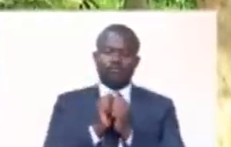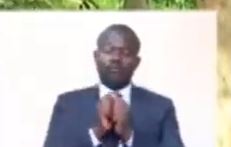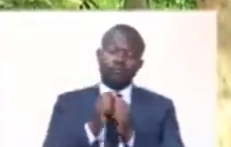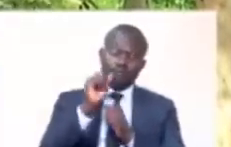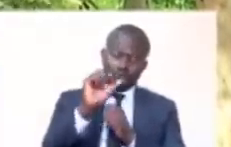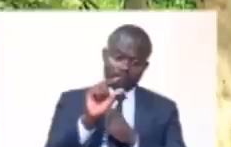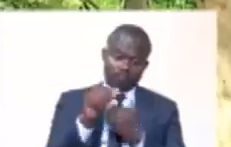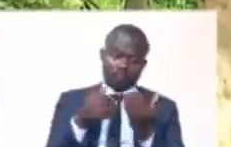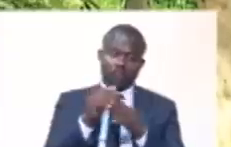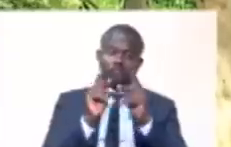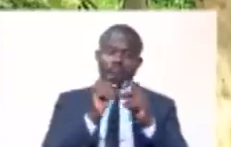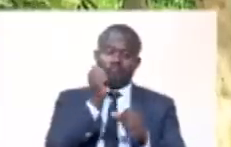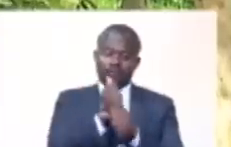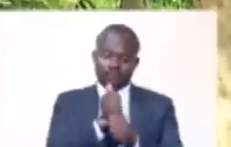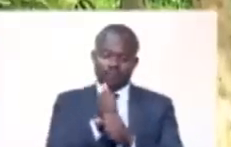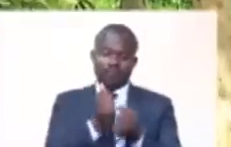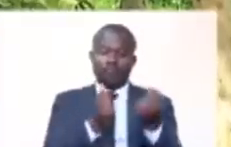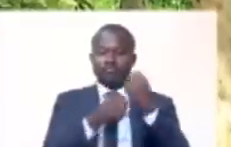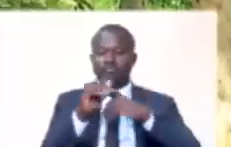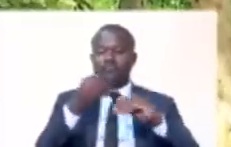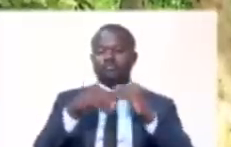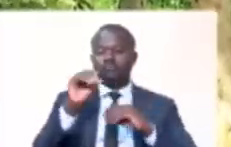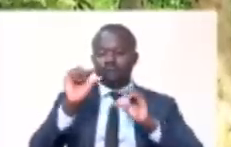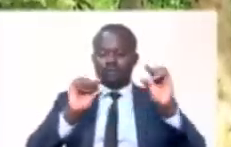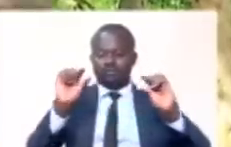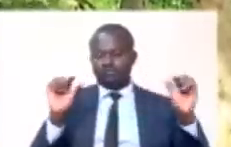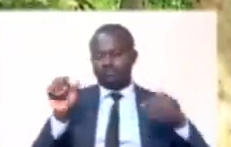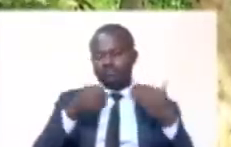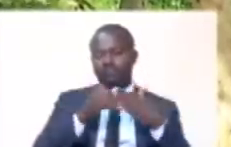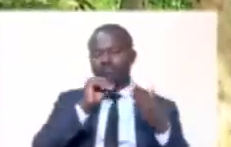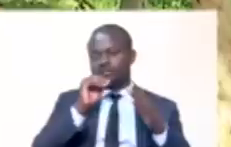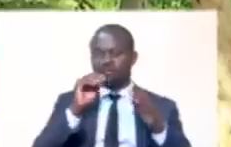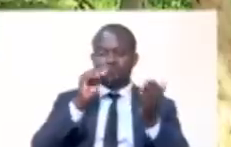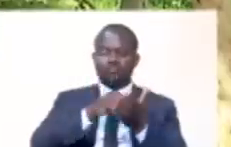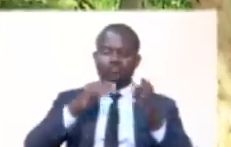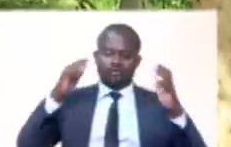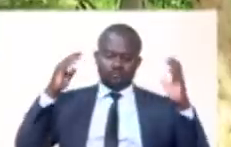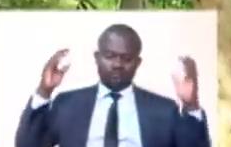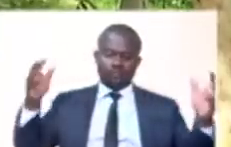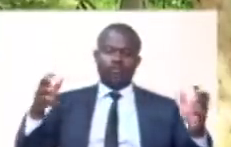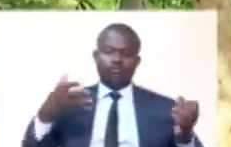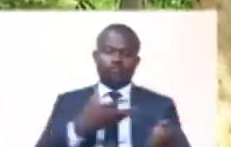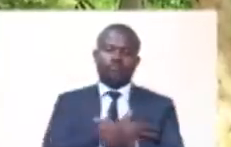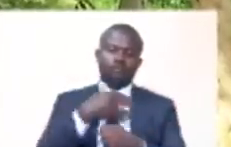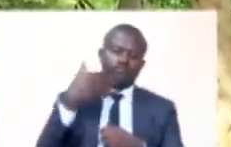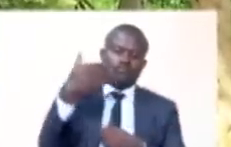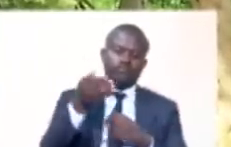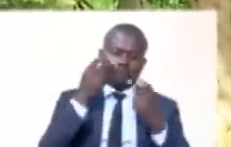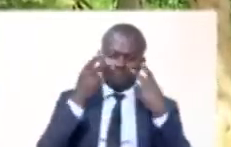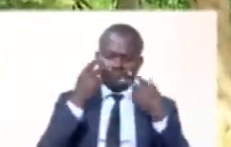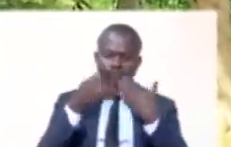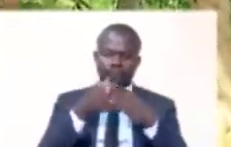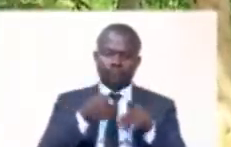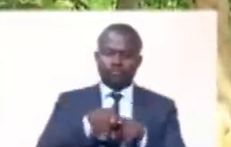batoya, umuntu ukora ubucuruzi buto buto batari ibigo binini, nabo uko ubushobozi buzagenda buboneka nabo